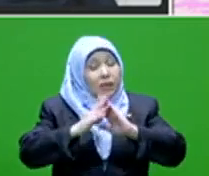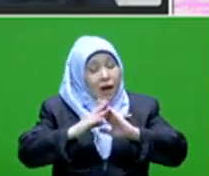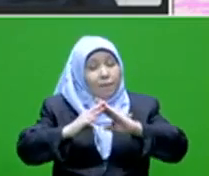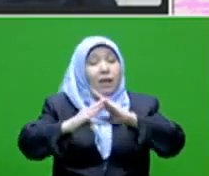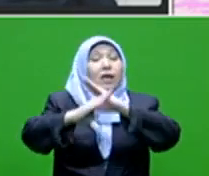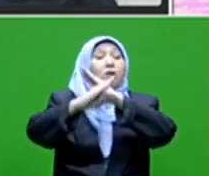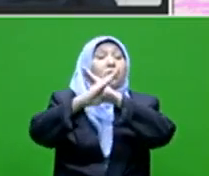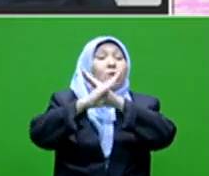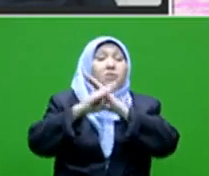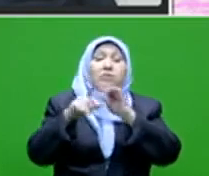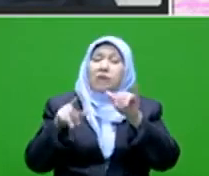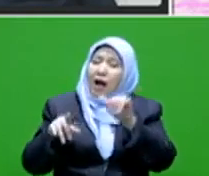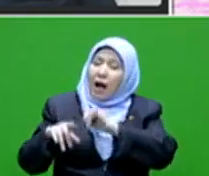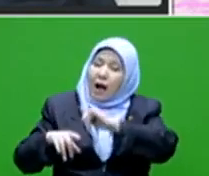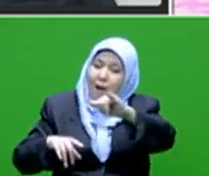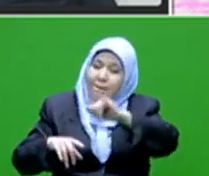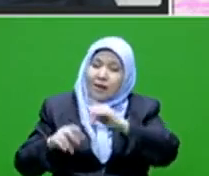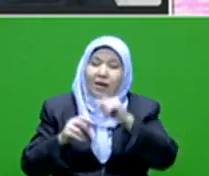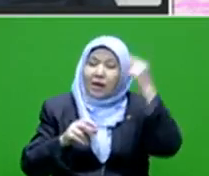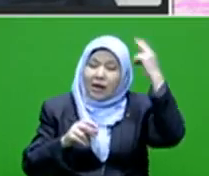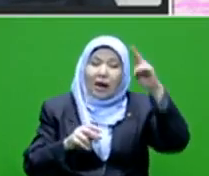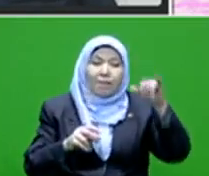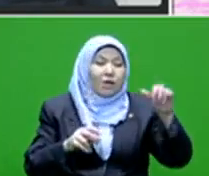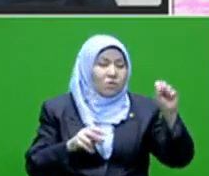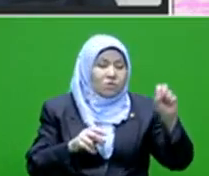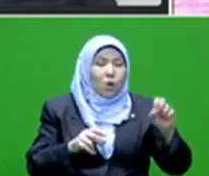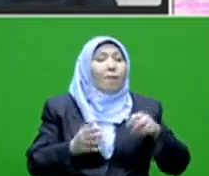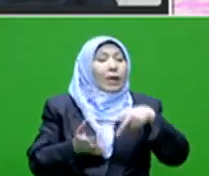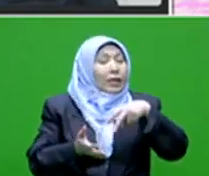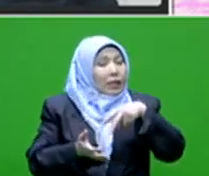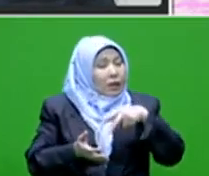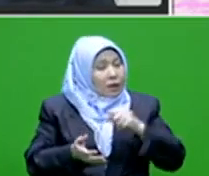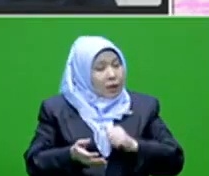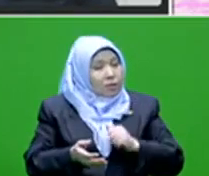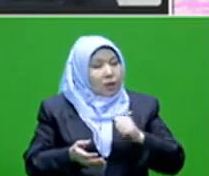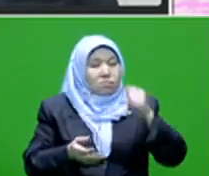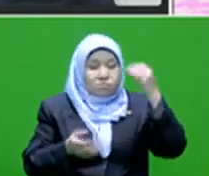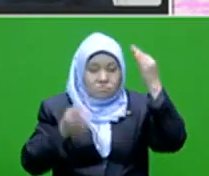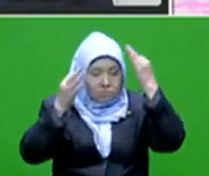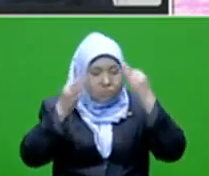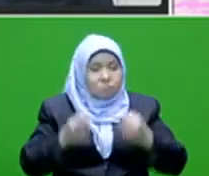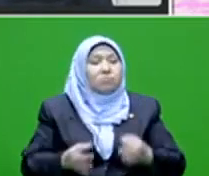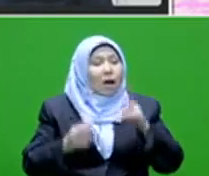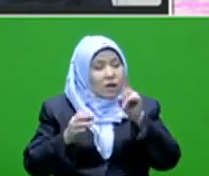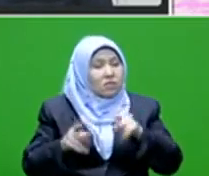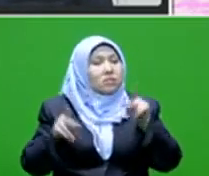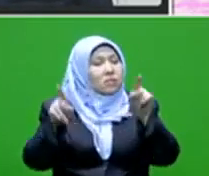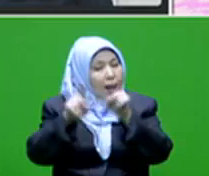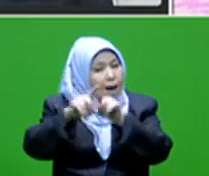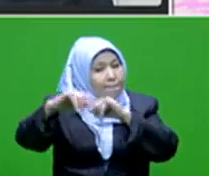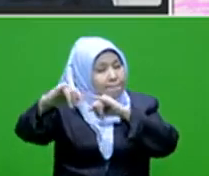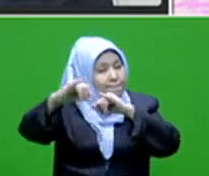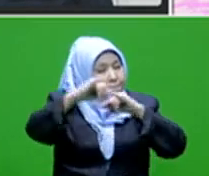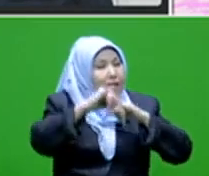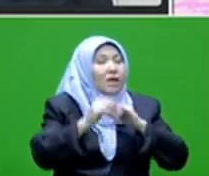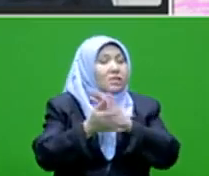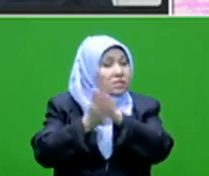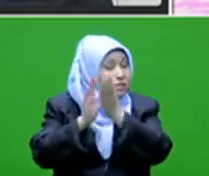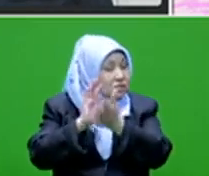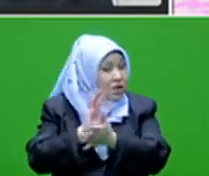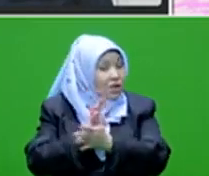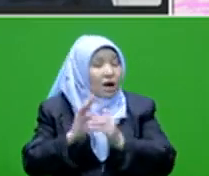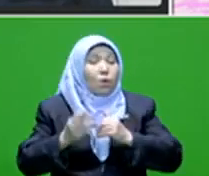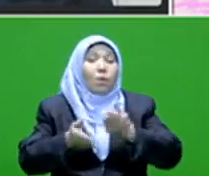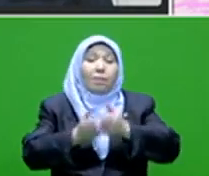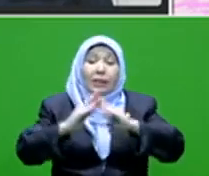tu. Sama Nabi Yusuf. Sebab semua Nabi, pendirian mereka mesti sama. Mesti siddiq, amanah, tabligh, fatanah. Mesti sama. Maka dia kata, aku minta